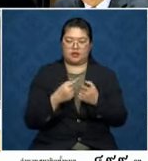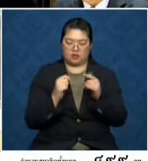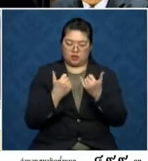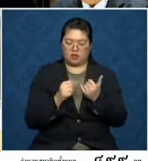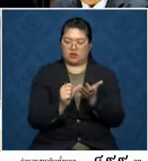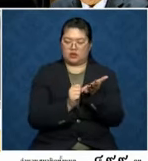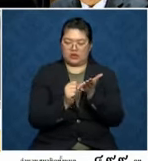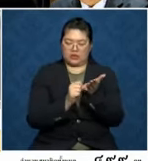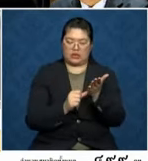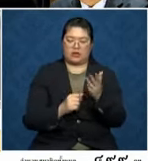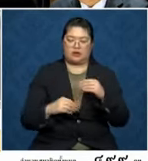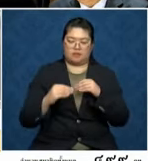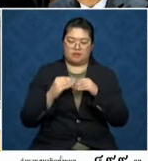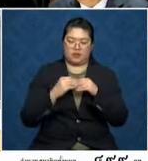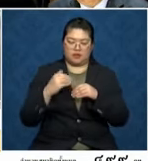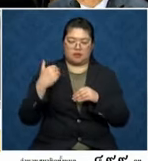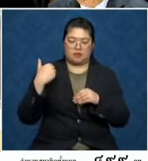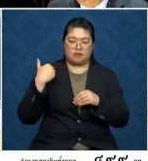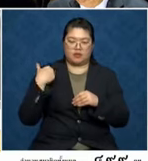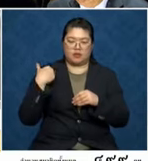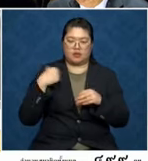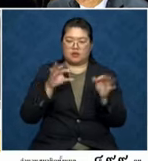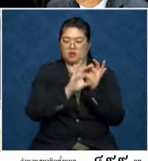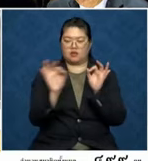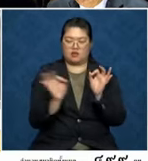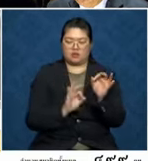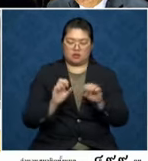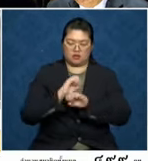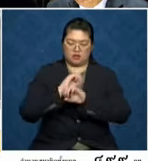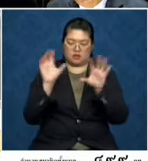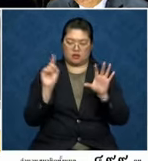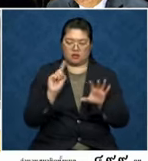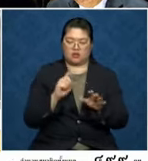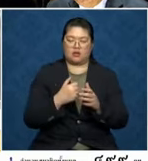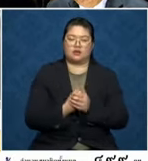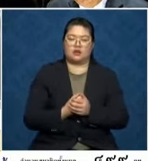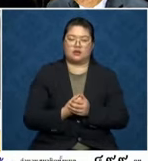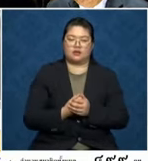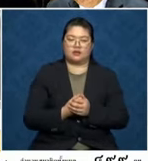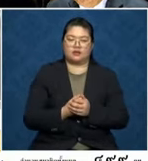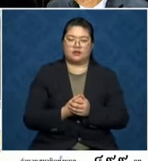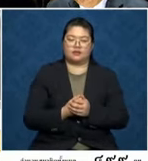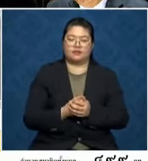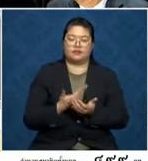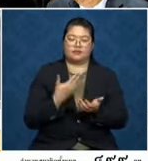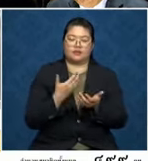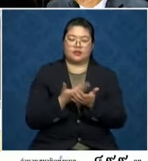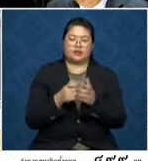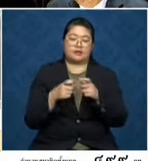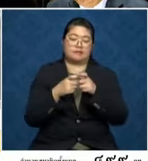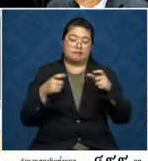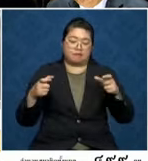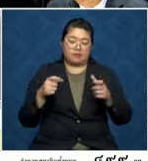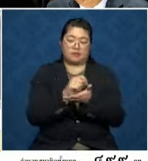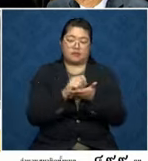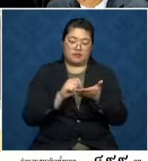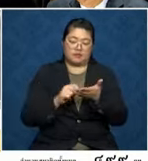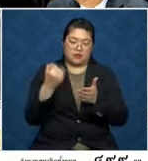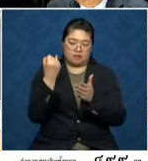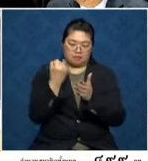ให้มีการบทบัญญัติที่ชัดแจ้งว่าการออกเช็คที่มีความผิดตามพระรา